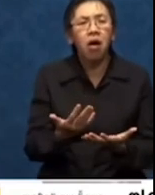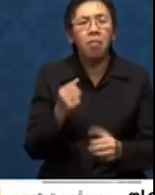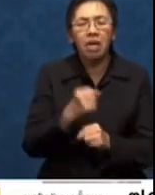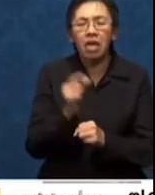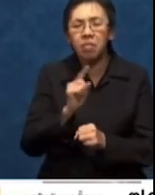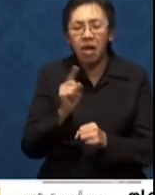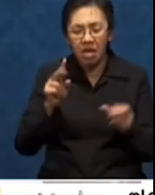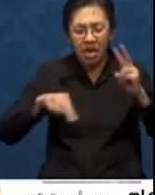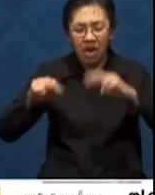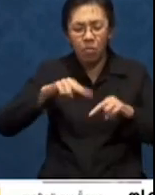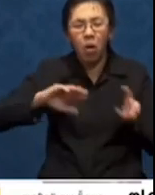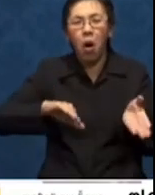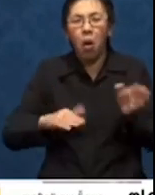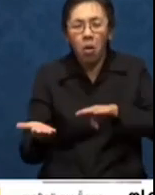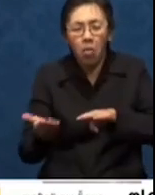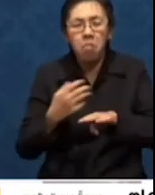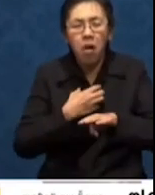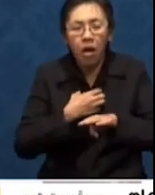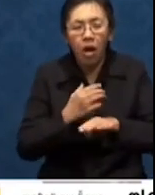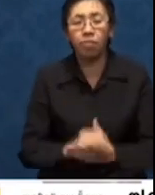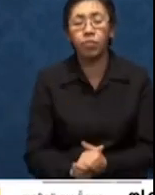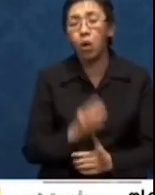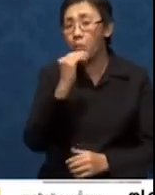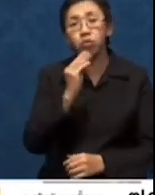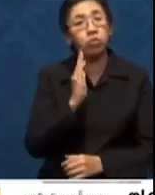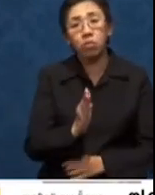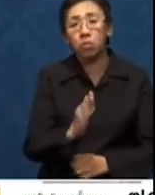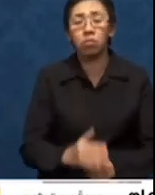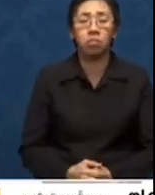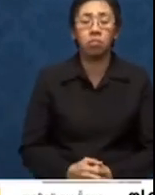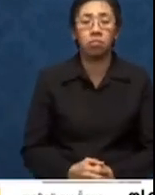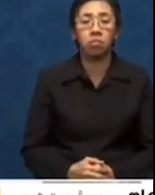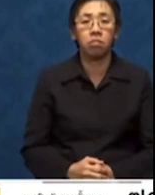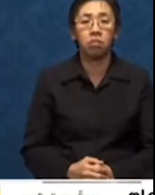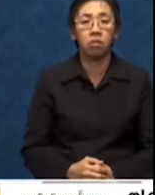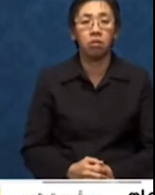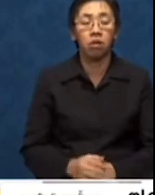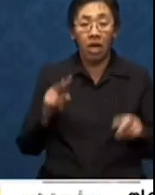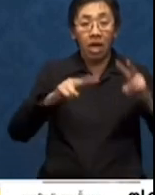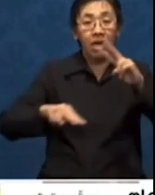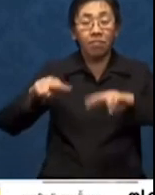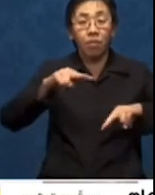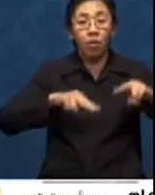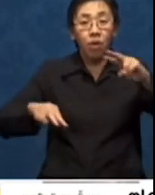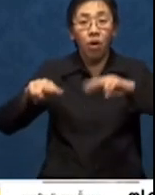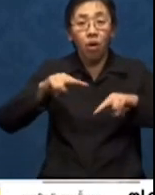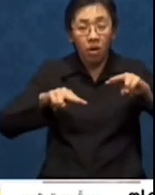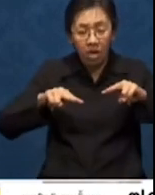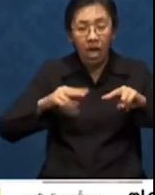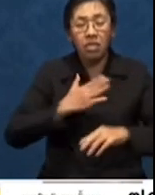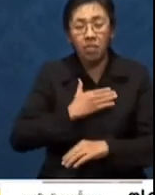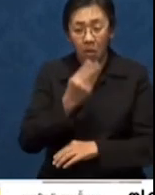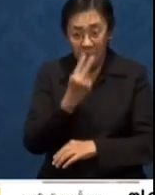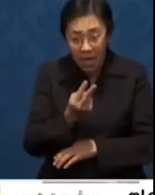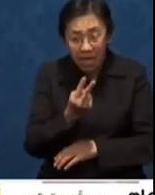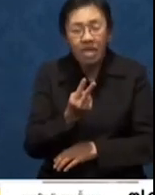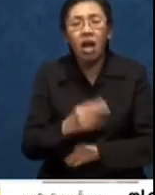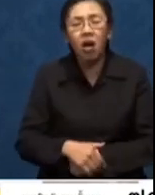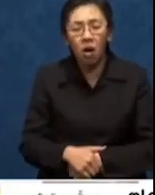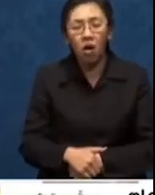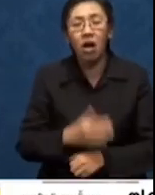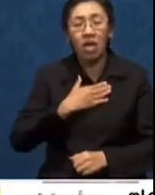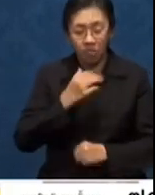ล้างการปกครองเรียนตามตรงครับการล้มล้างการปกครองที่ผมเห็นมาชั่วชีวิต